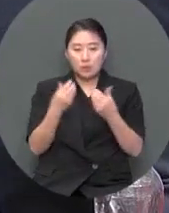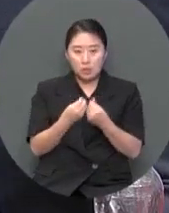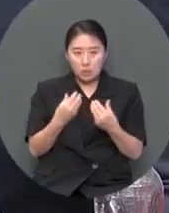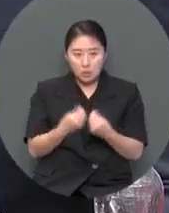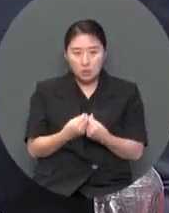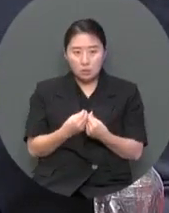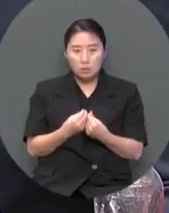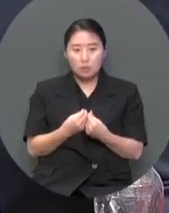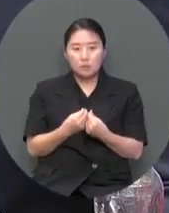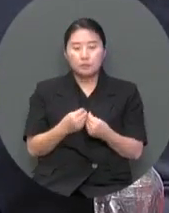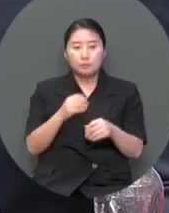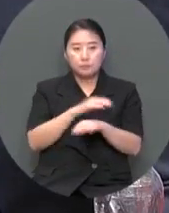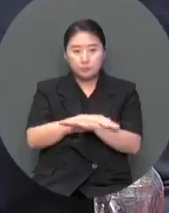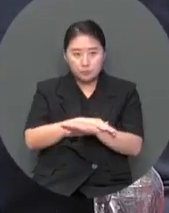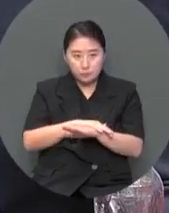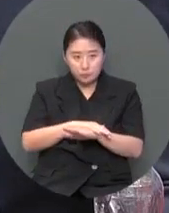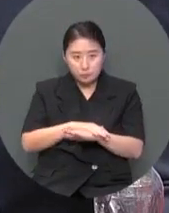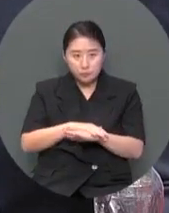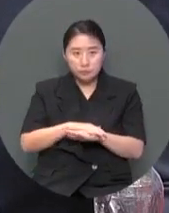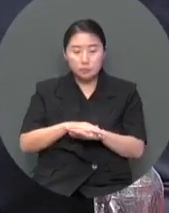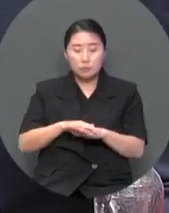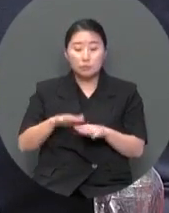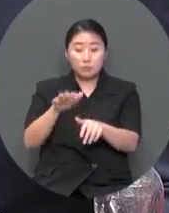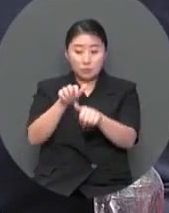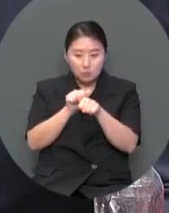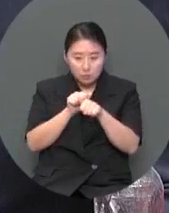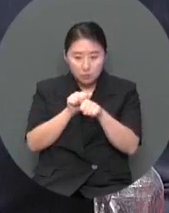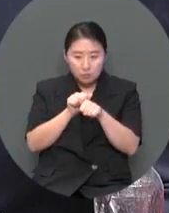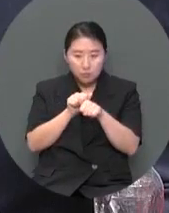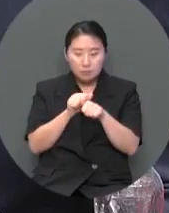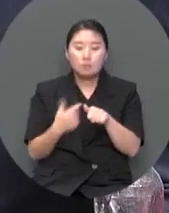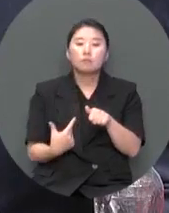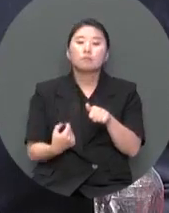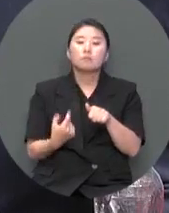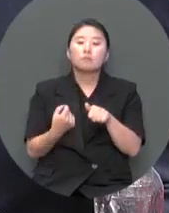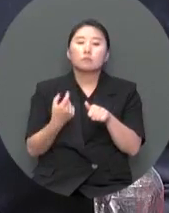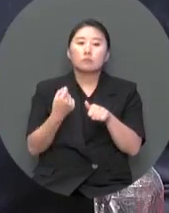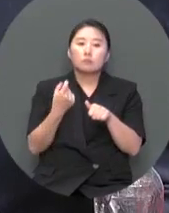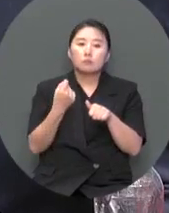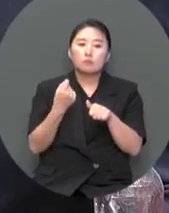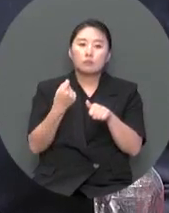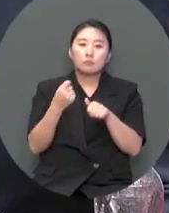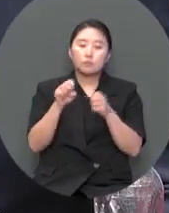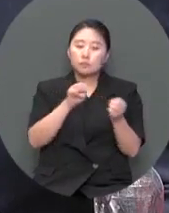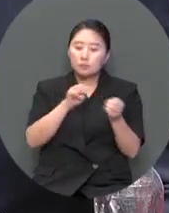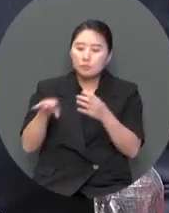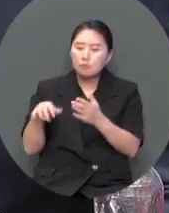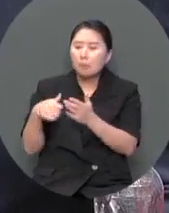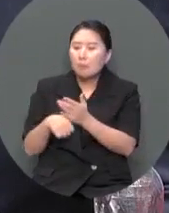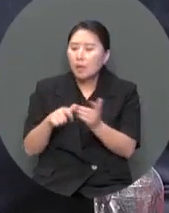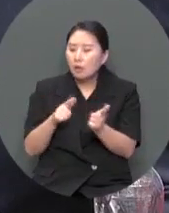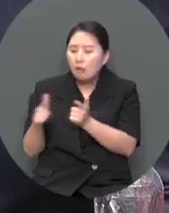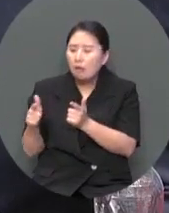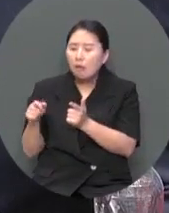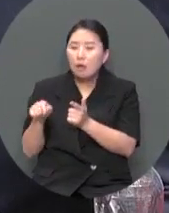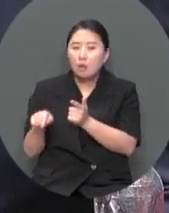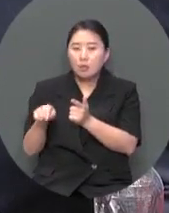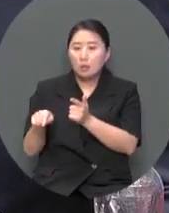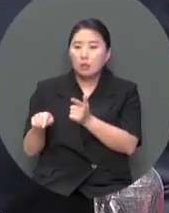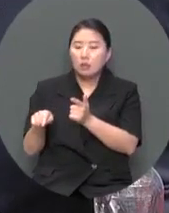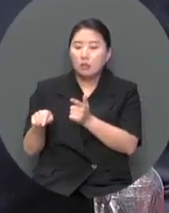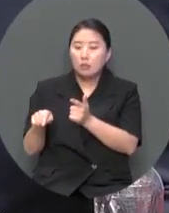사례를 잘 좀 그 참고하셔서 빨리 고준위 방패물 그